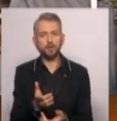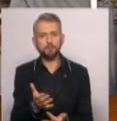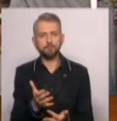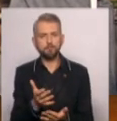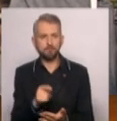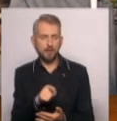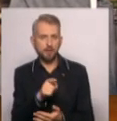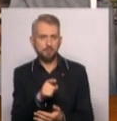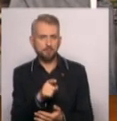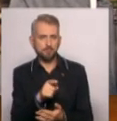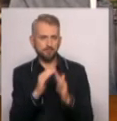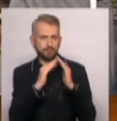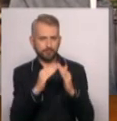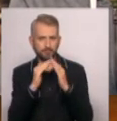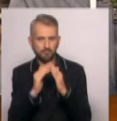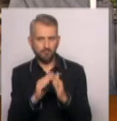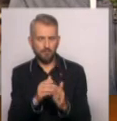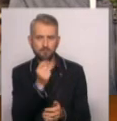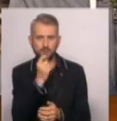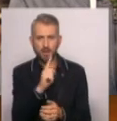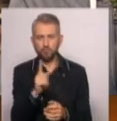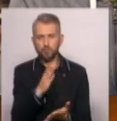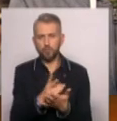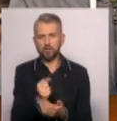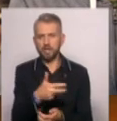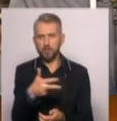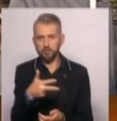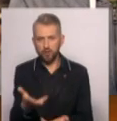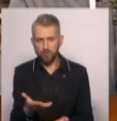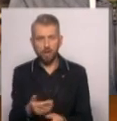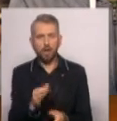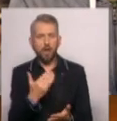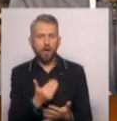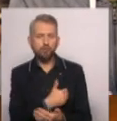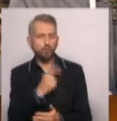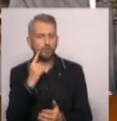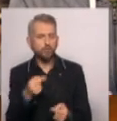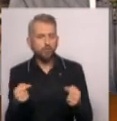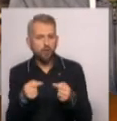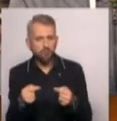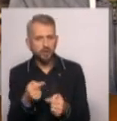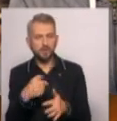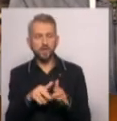эти парки, которые находятся на третьем этаже, веселительные. Так, так. Поэтому хотел бы уточнить. Дело в том, что в